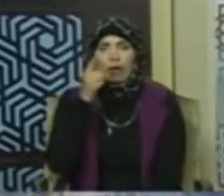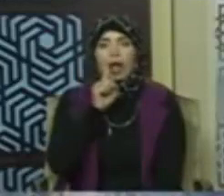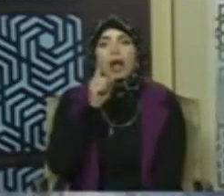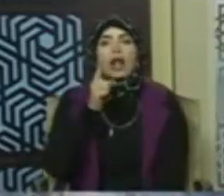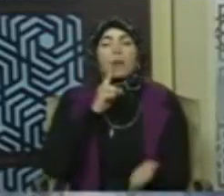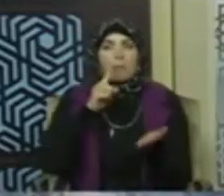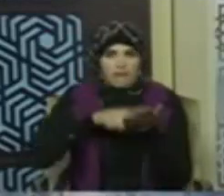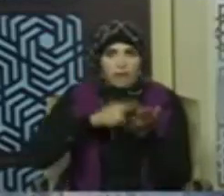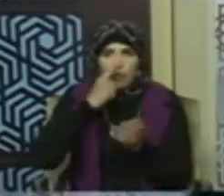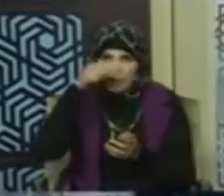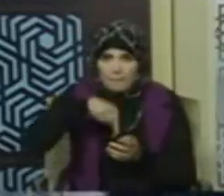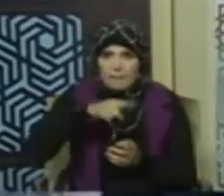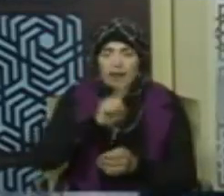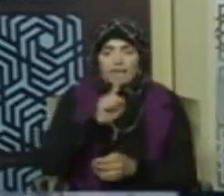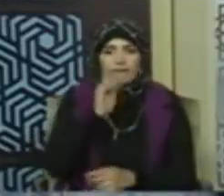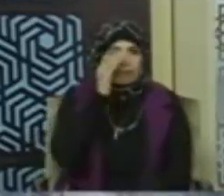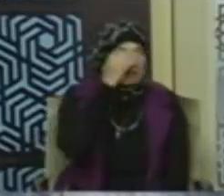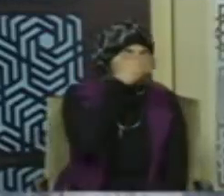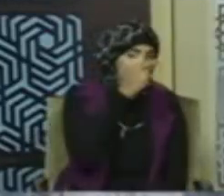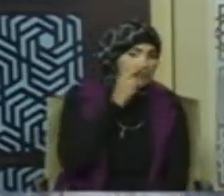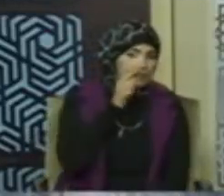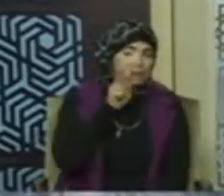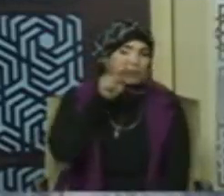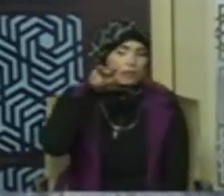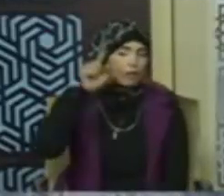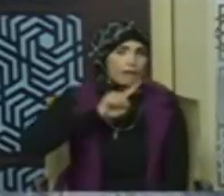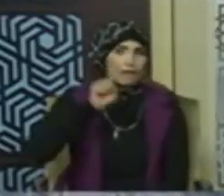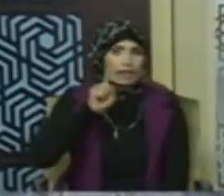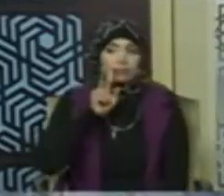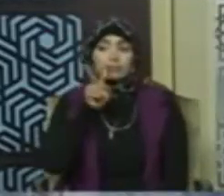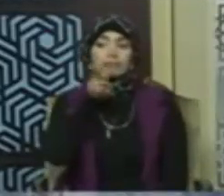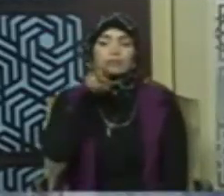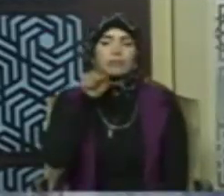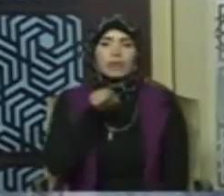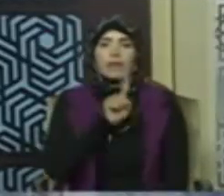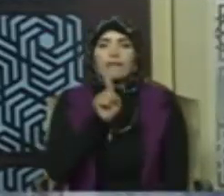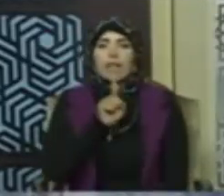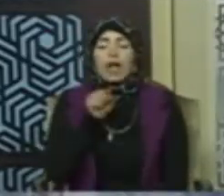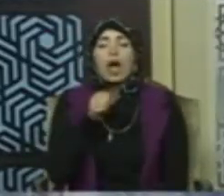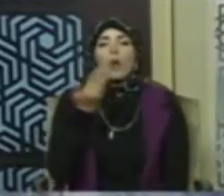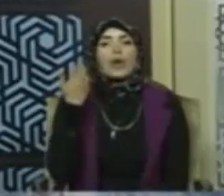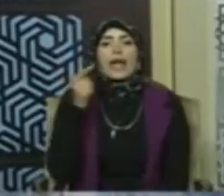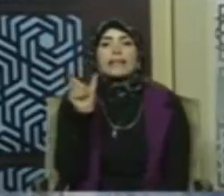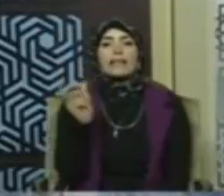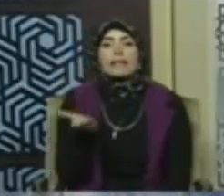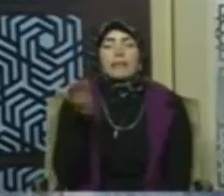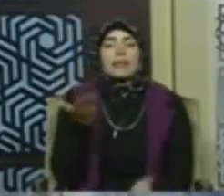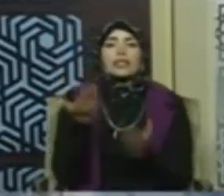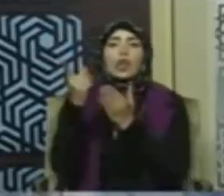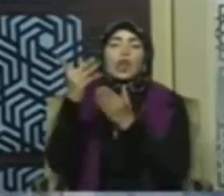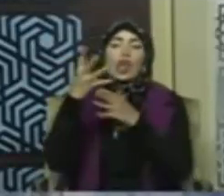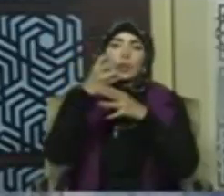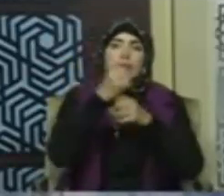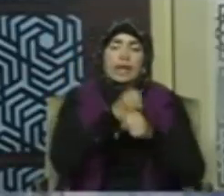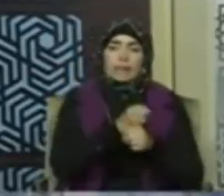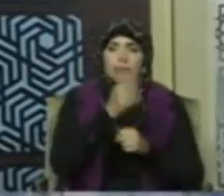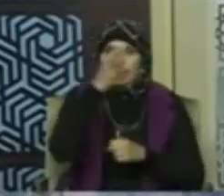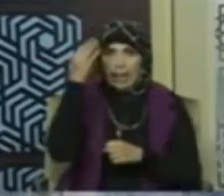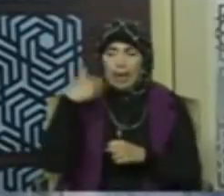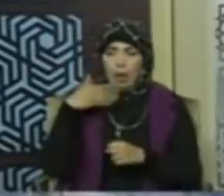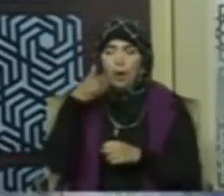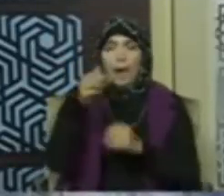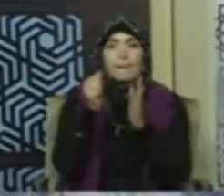عليك أن تخفض البصر. وكان النبي صلى الله عليه وسلم إذا أتى بيت أحد